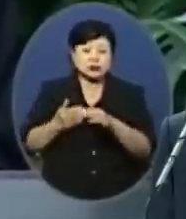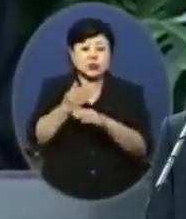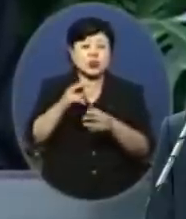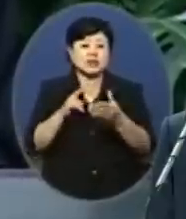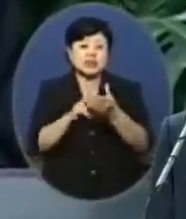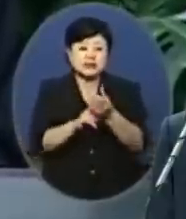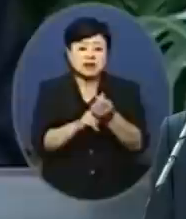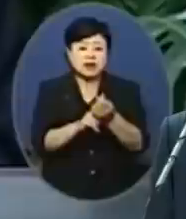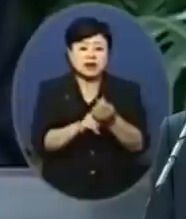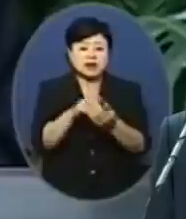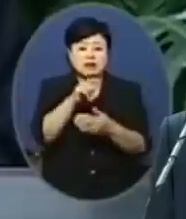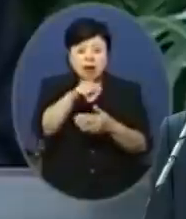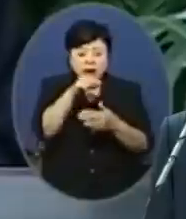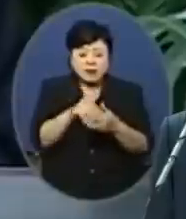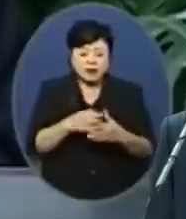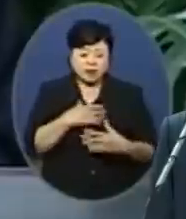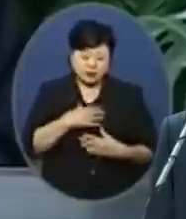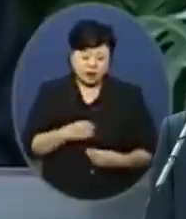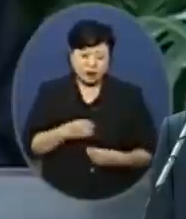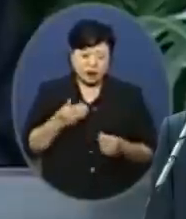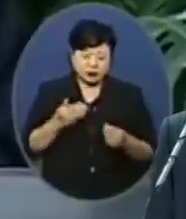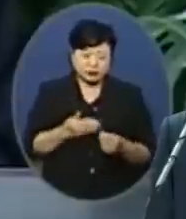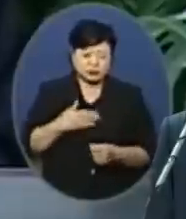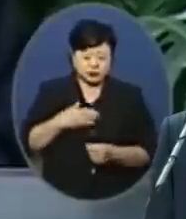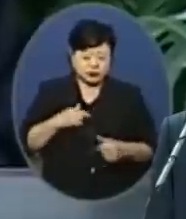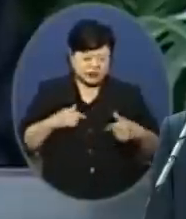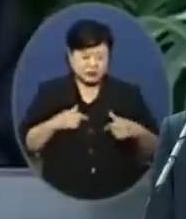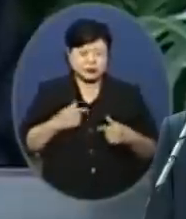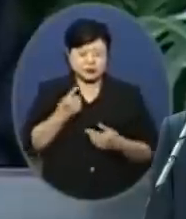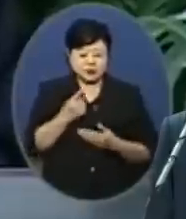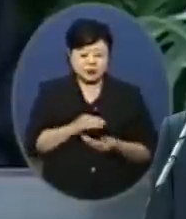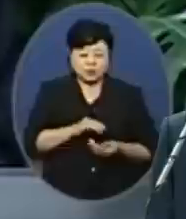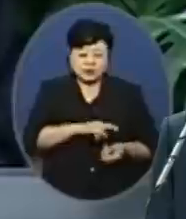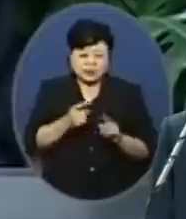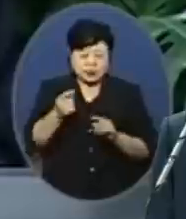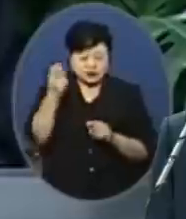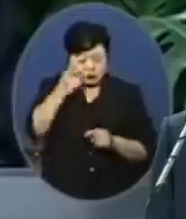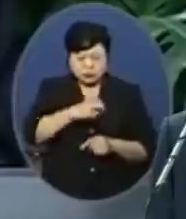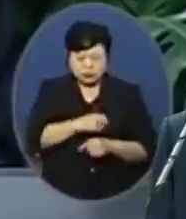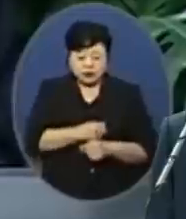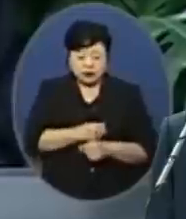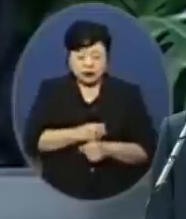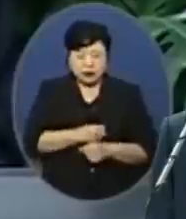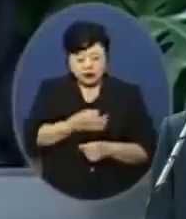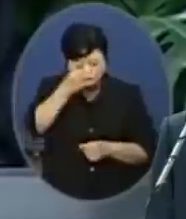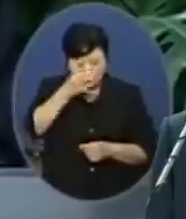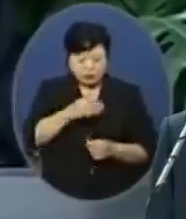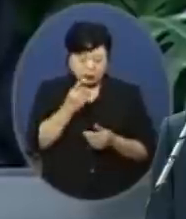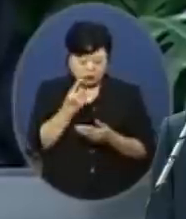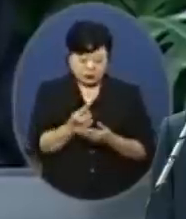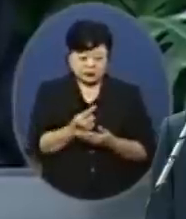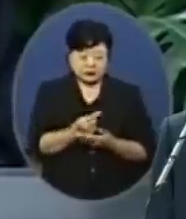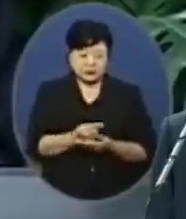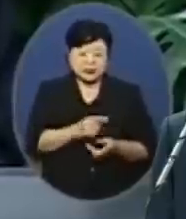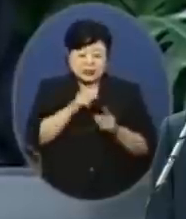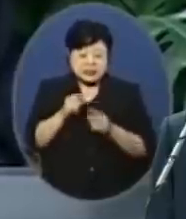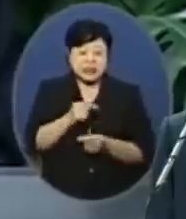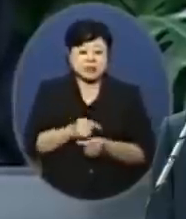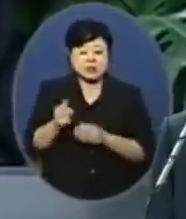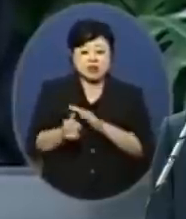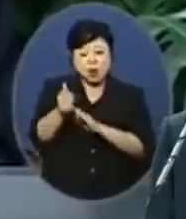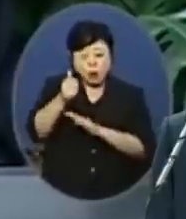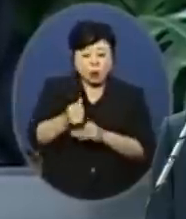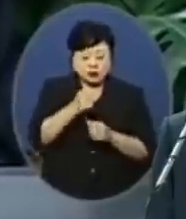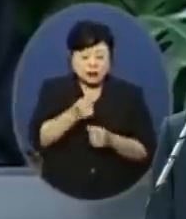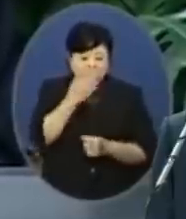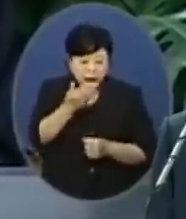기적으로 마음에 평강이 다가오고 기쁨이 다가오고 지혜와 총명과 모략과 재능이 다가와서 삶을 성공하고 살